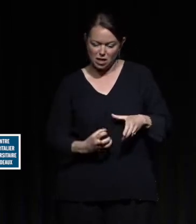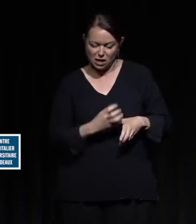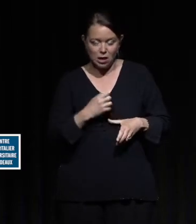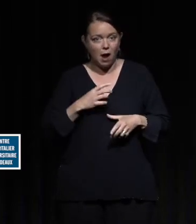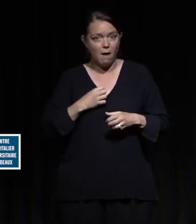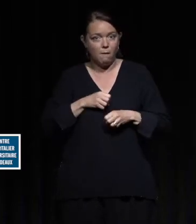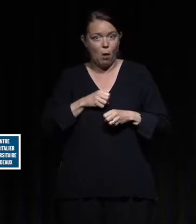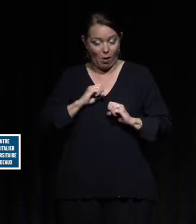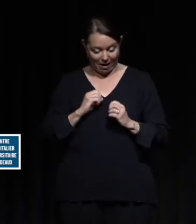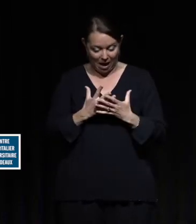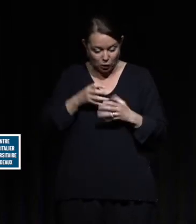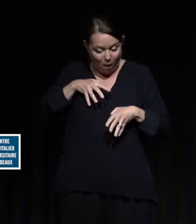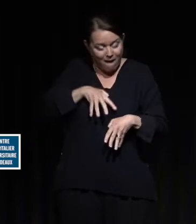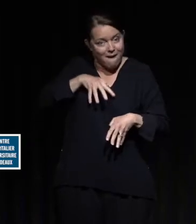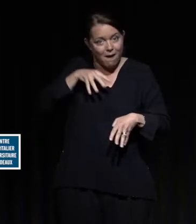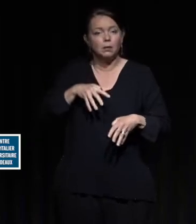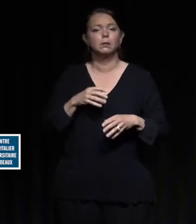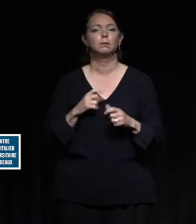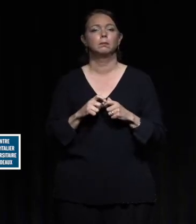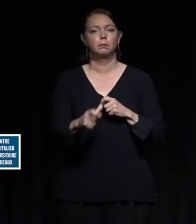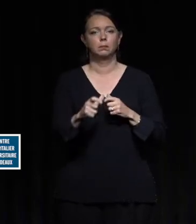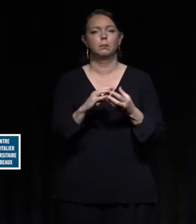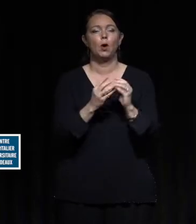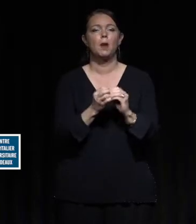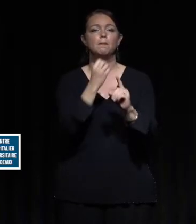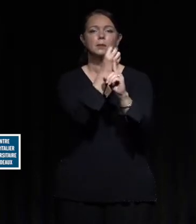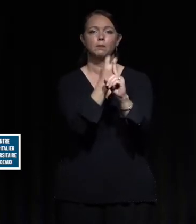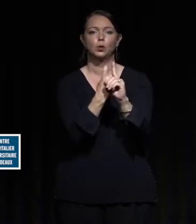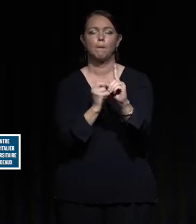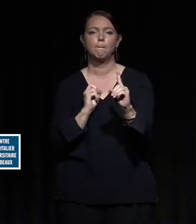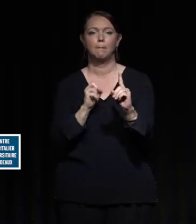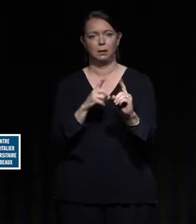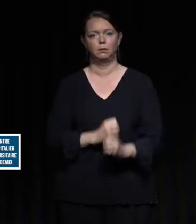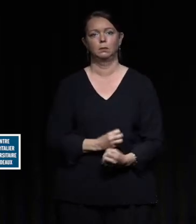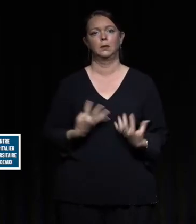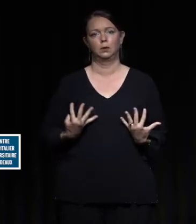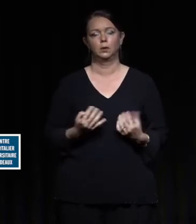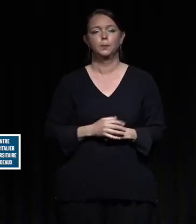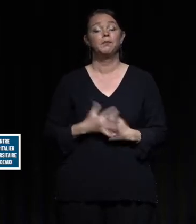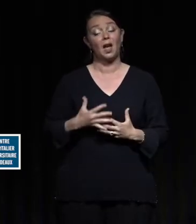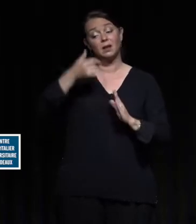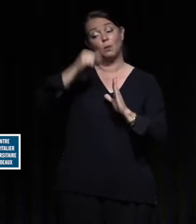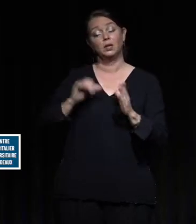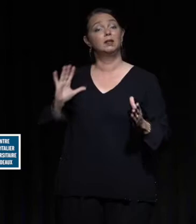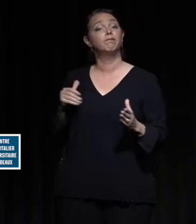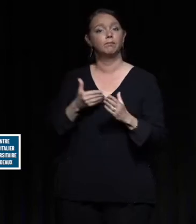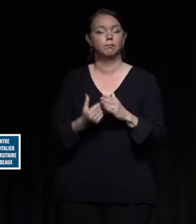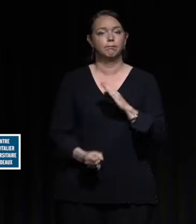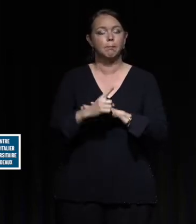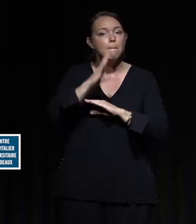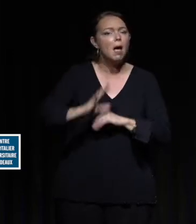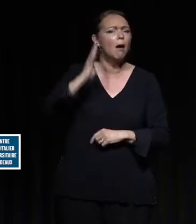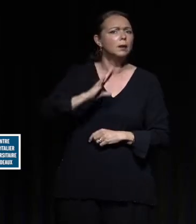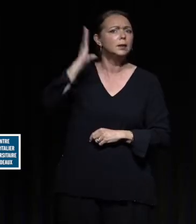donc avoir ces problèmes, ces symptômes liés à l'endométriose. Maladie très d'actualité ce mois-ci, mais vous voyez, très ancienne puisque décrite